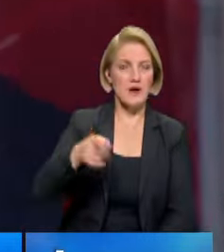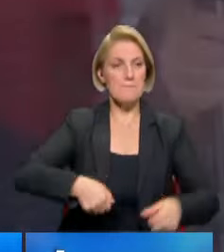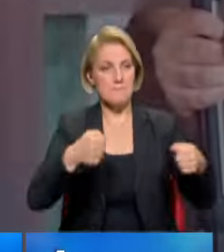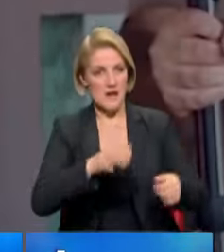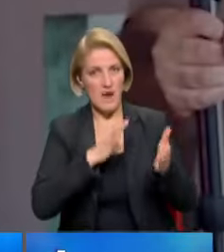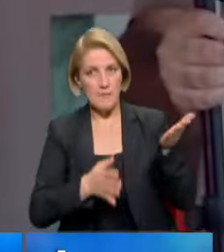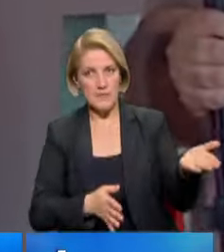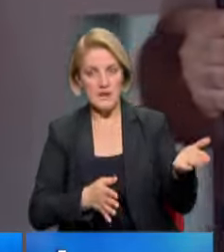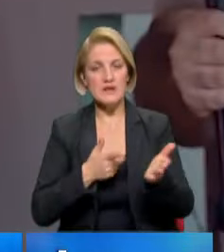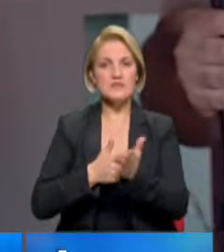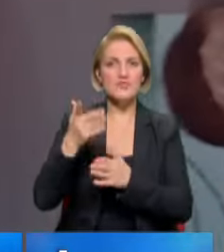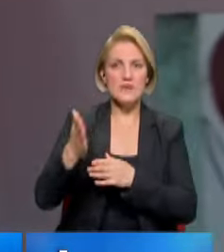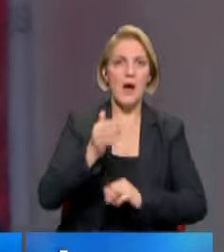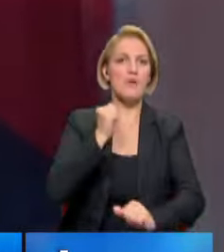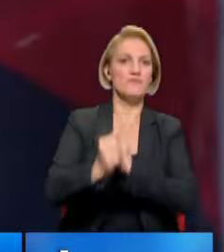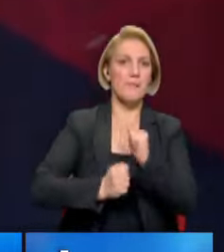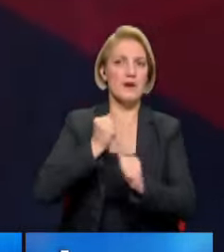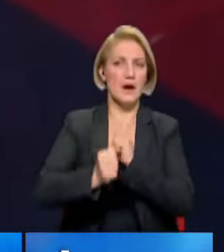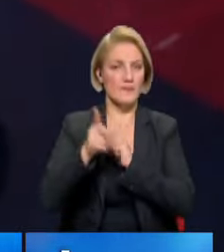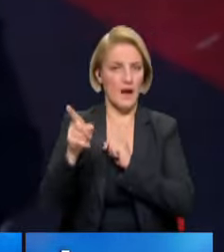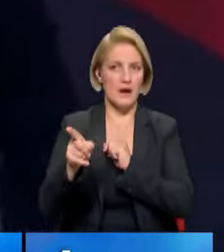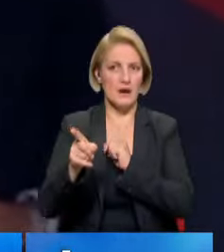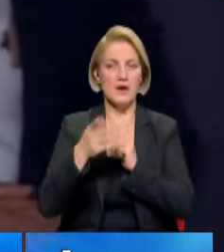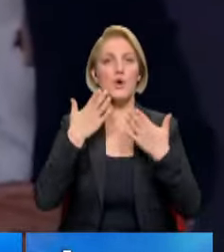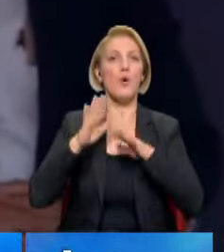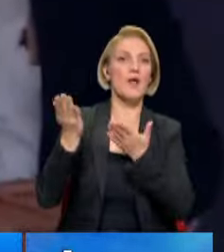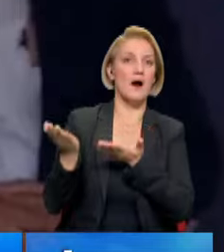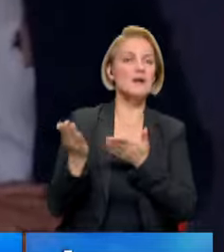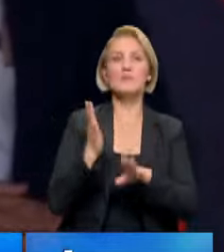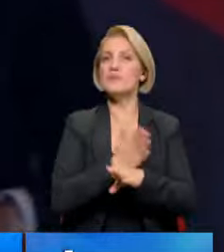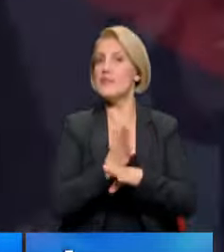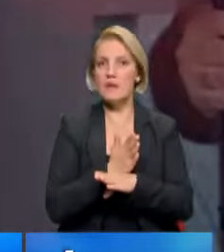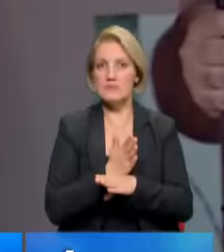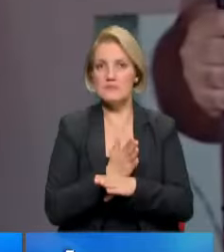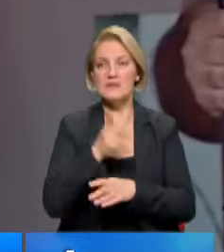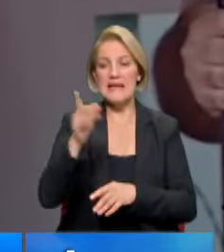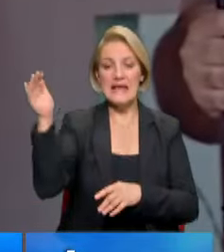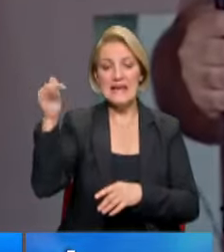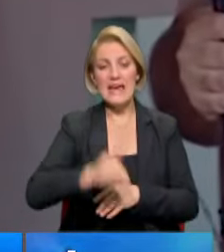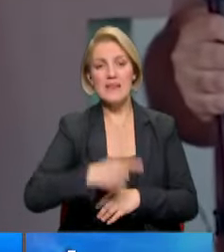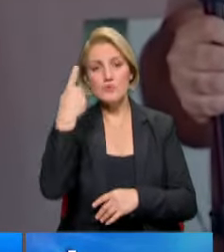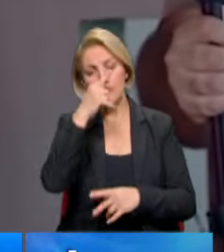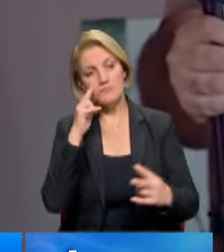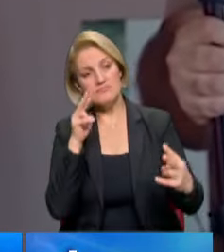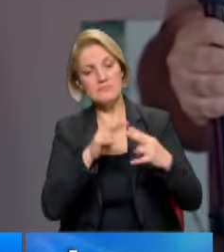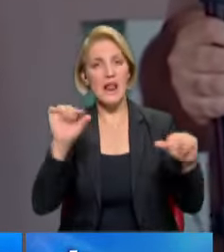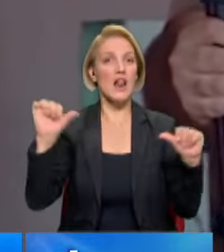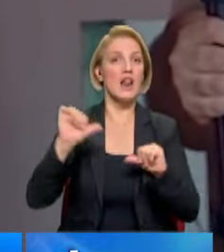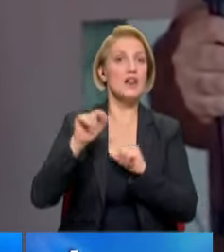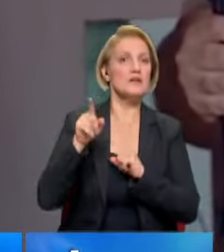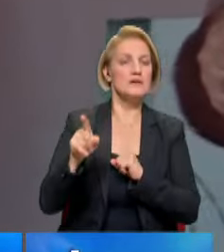Pazarda, tarlada, fabrikada? Yoklar. Çünkü neden? Gelip yüzünüze